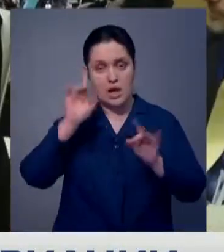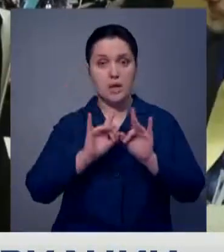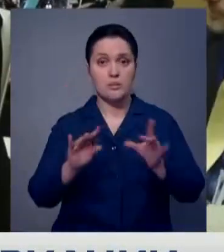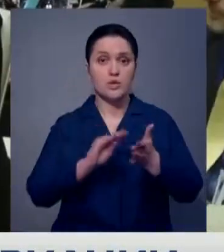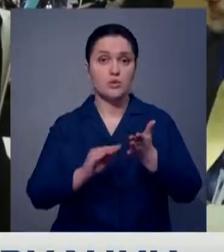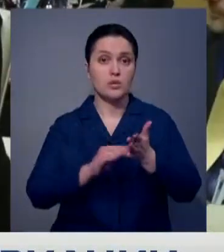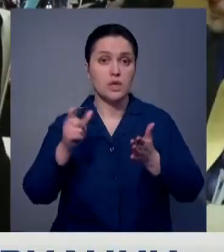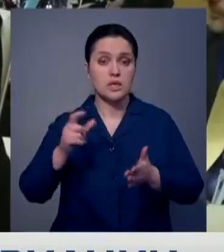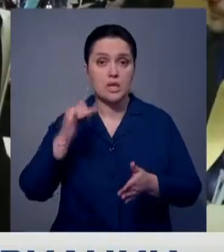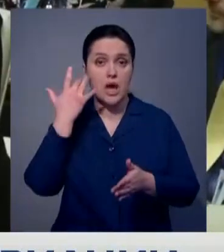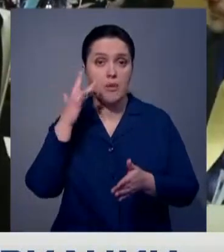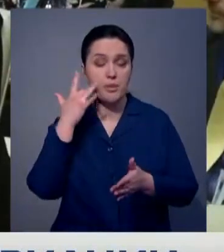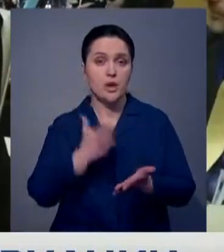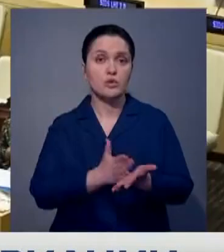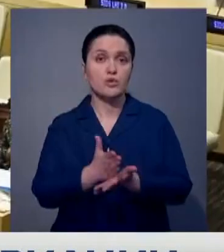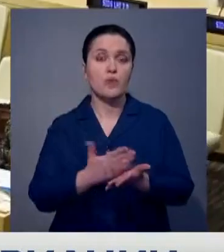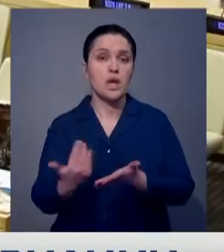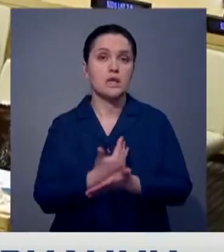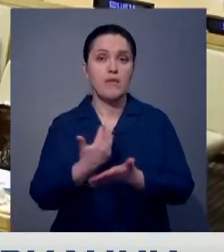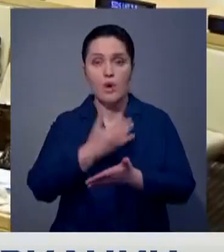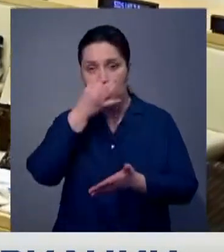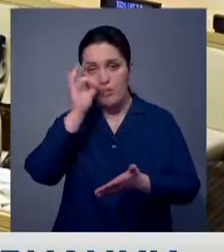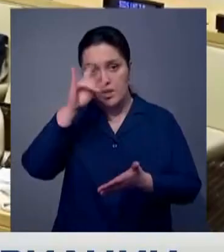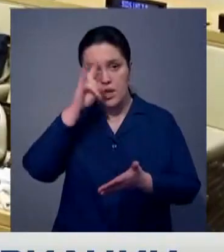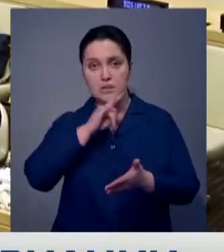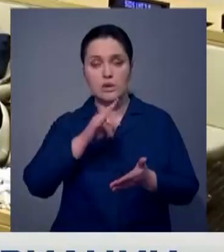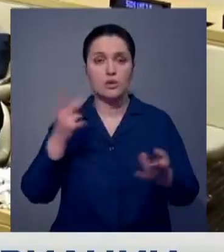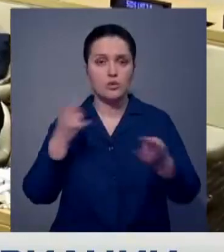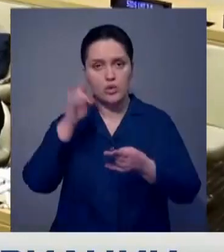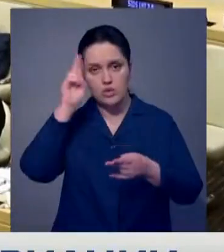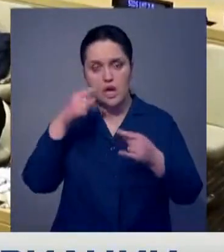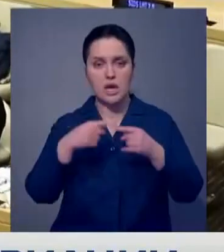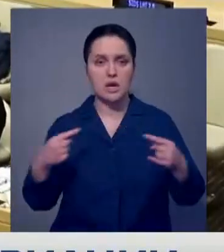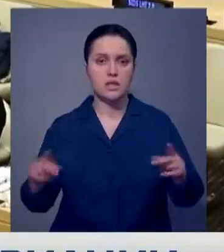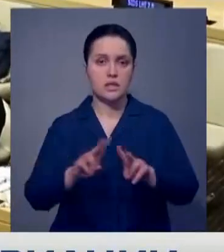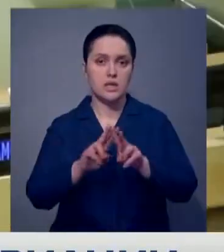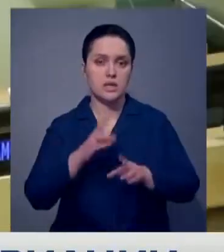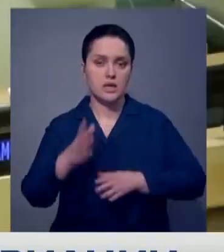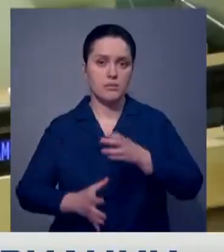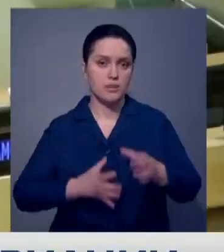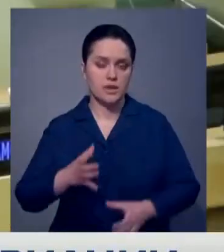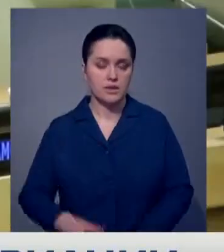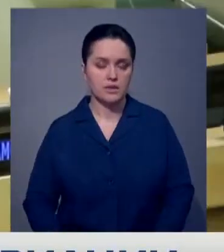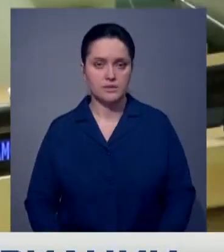журналиста из американской службы новостей, опыт Казахстана необходимо изучать в разных столицах мира.